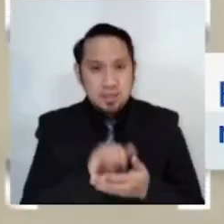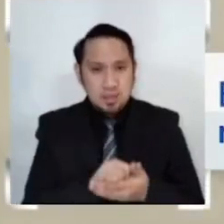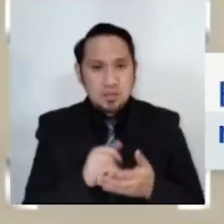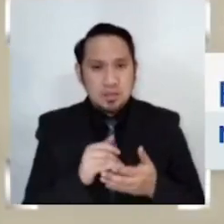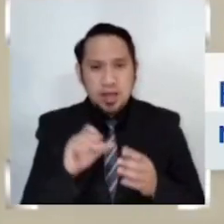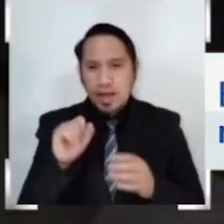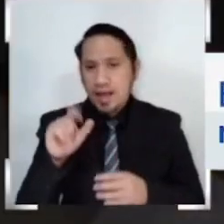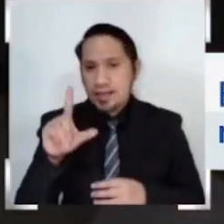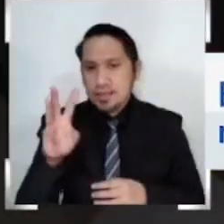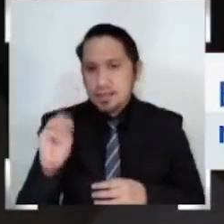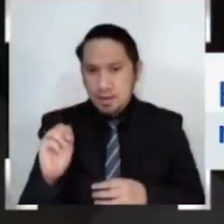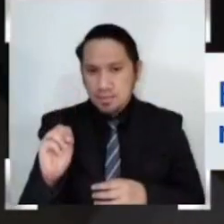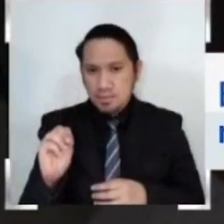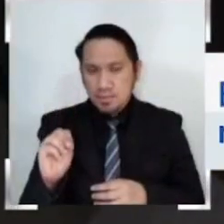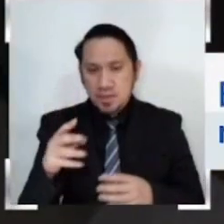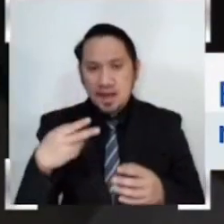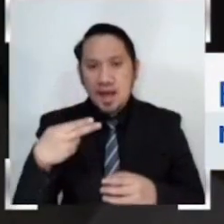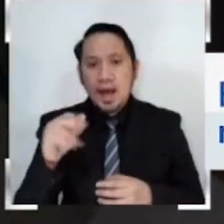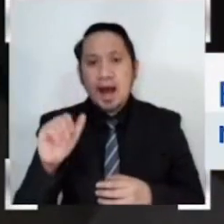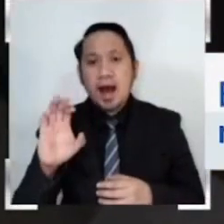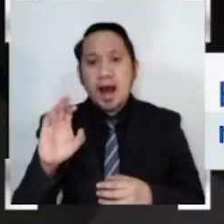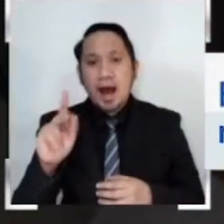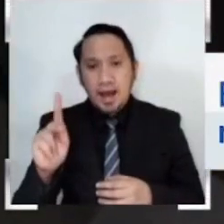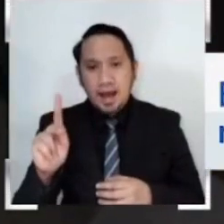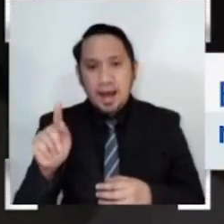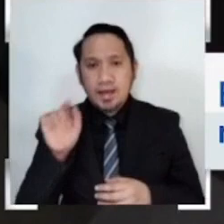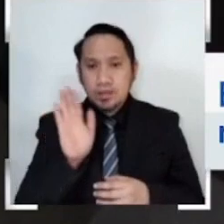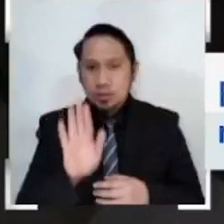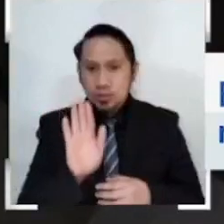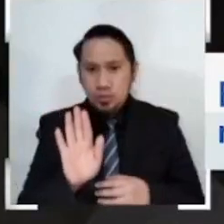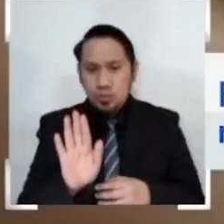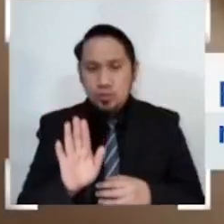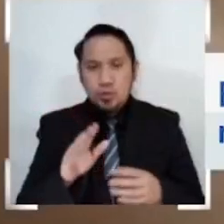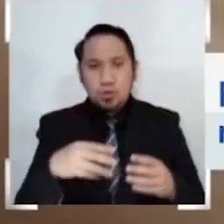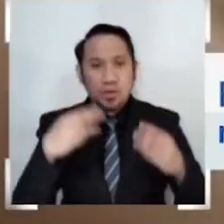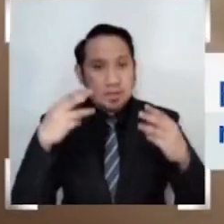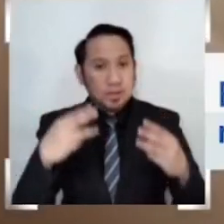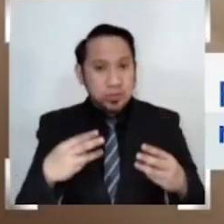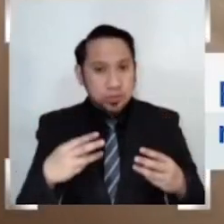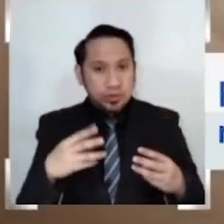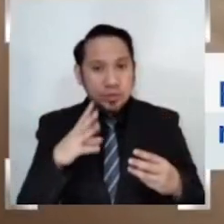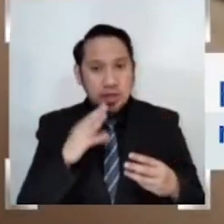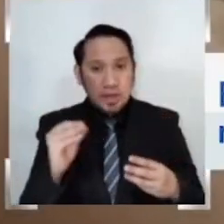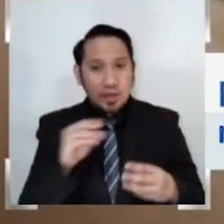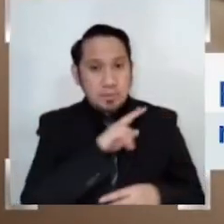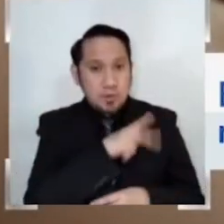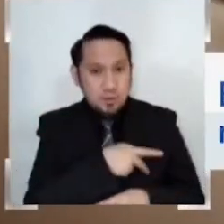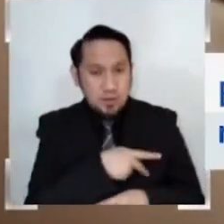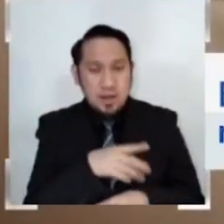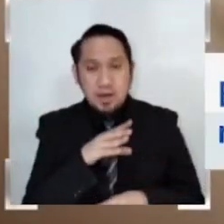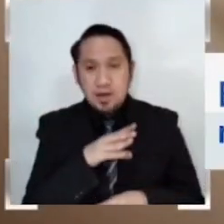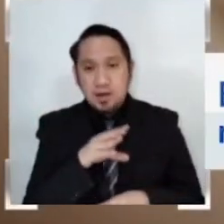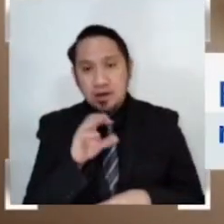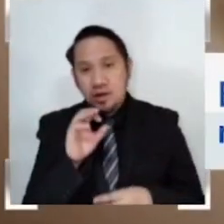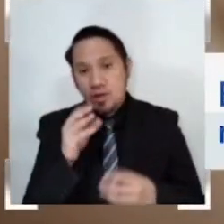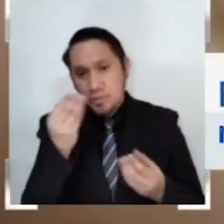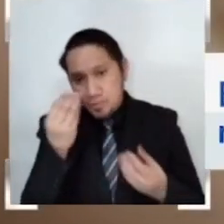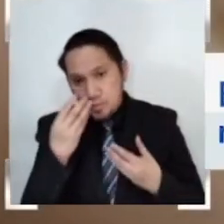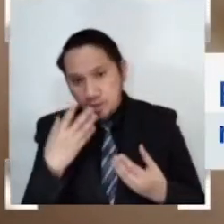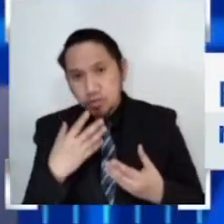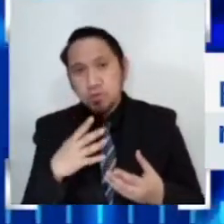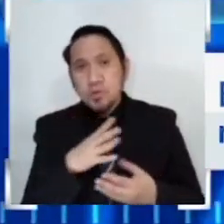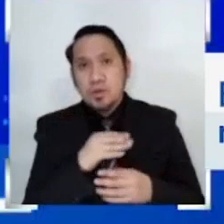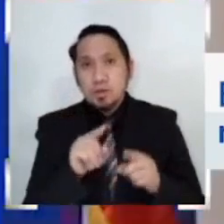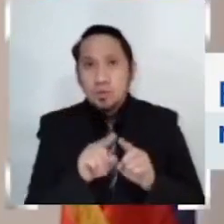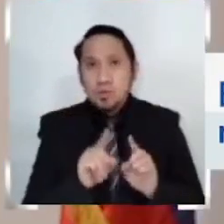ngayon ng mga hacker para pasukin di lang ang inyong social media account, personal na impormasyon, pati na bank account